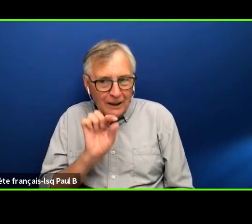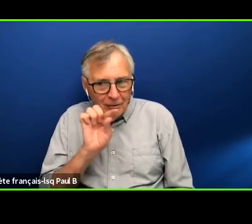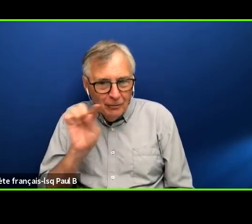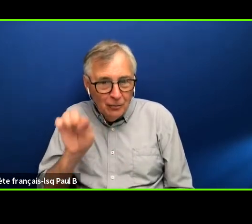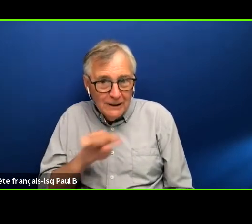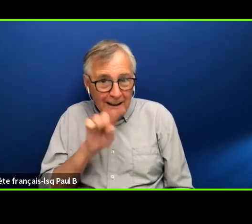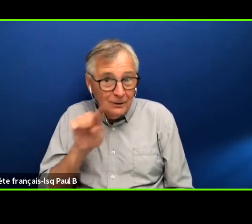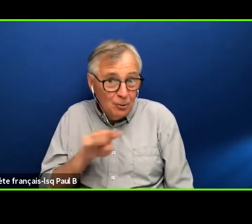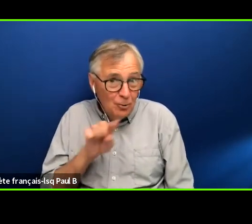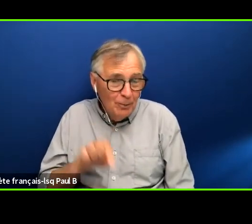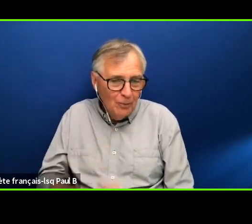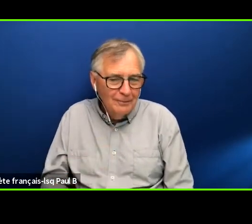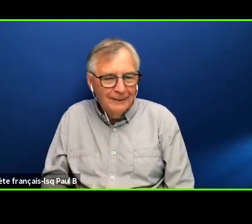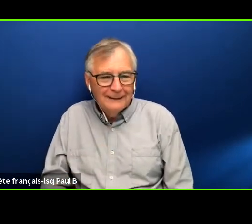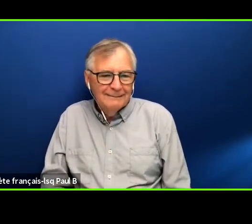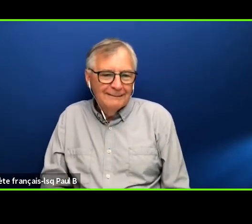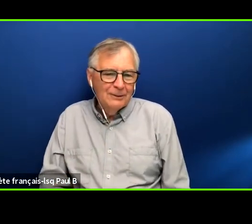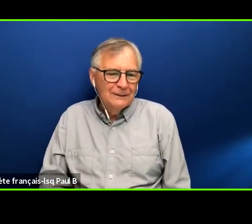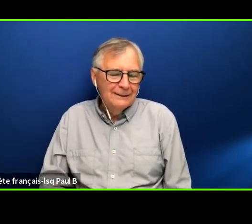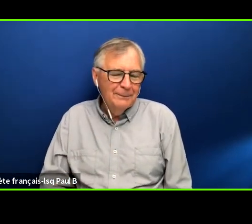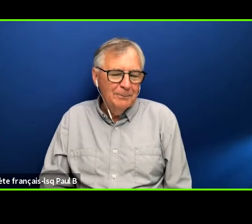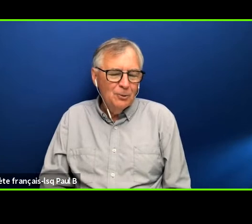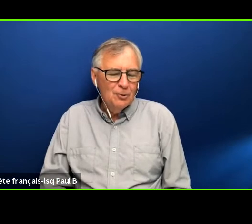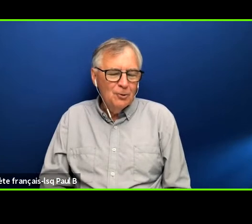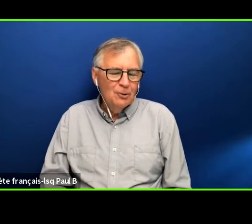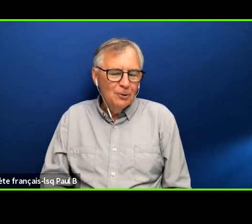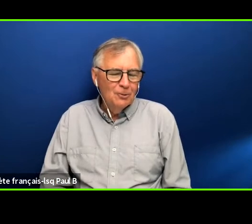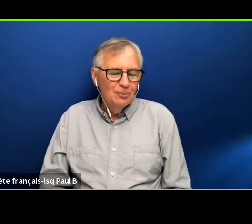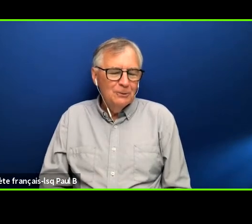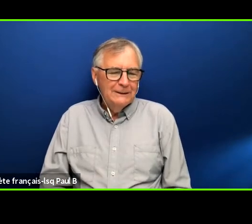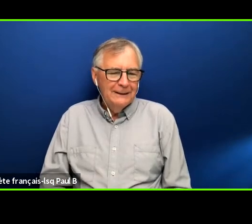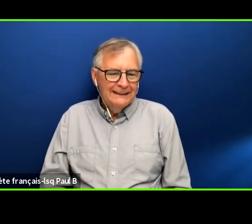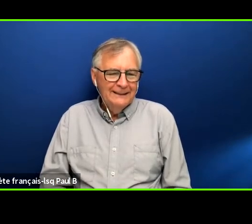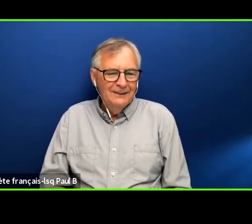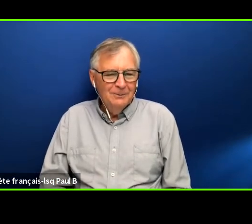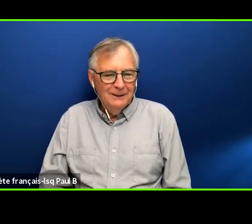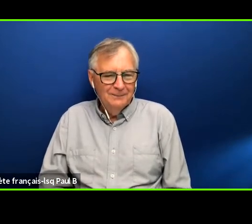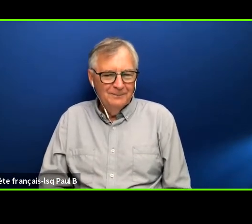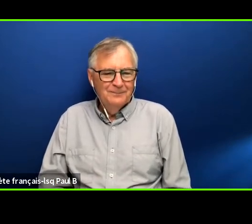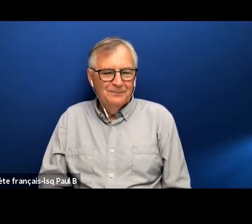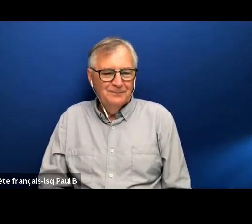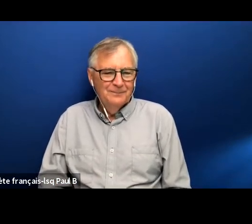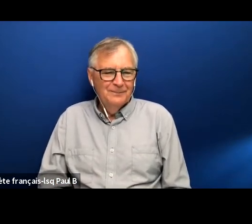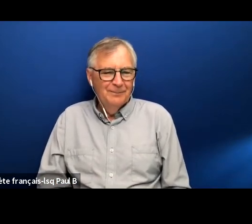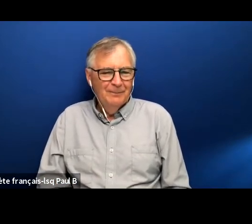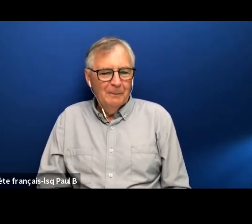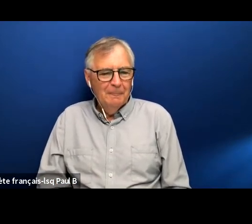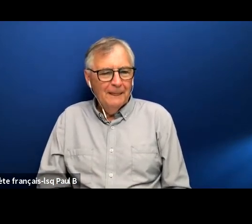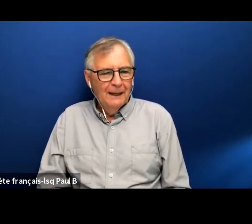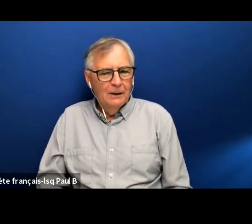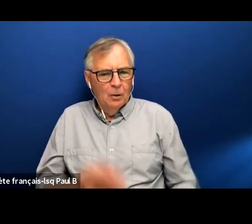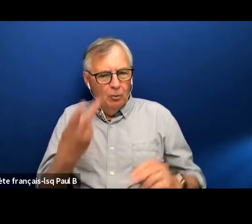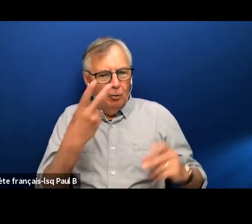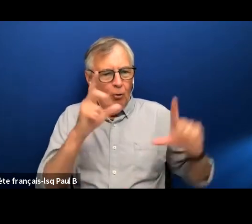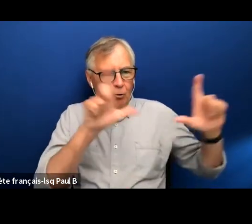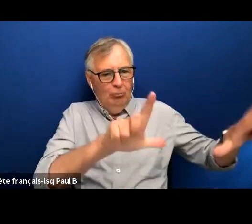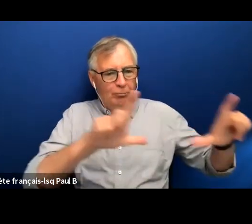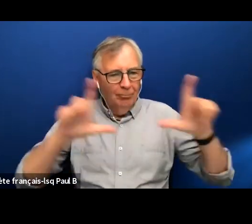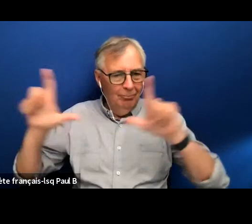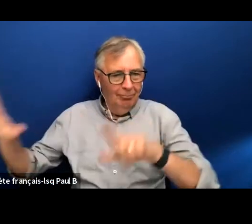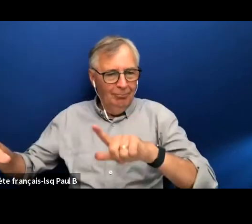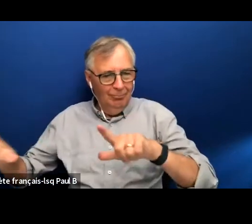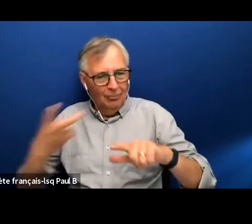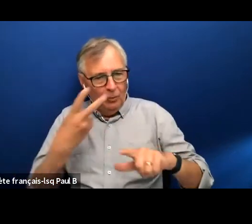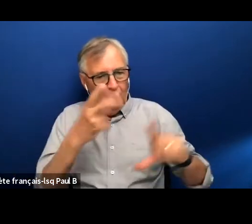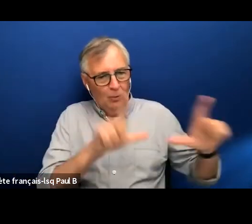vraiment que j'aie une vue directe sur tout le monde. Mais, donc, ce n'est pas toujours aussi facile. Tu as su deux écrans?